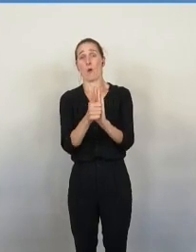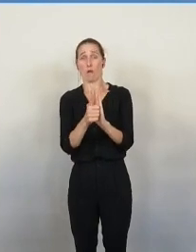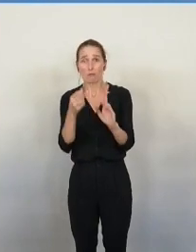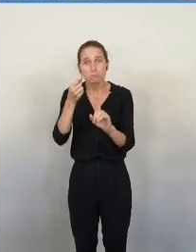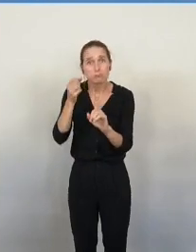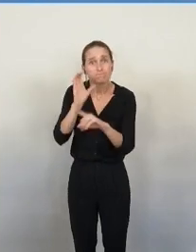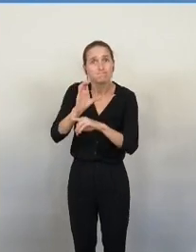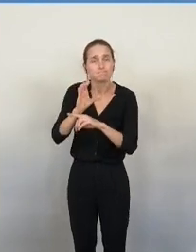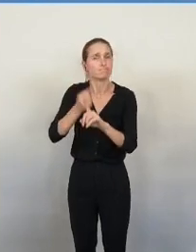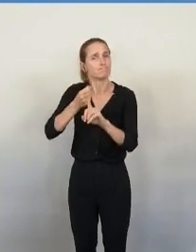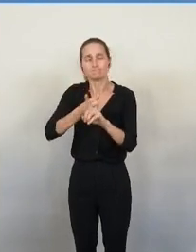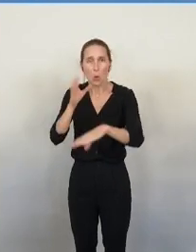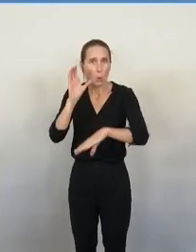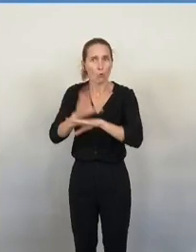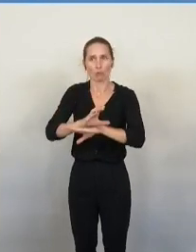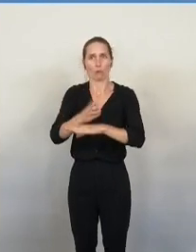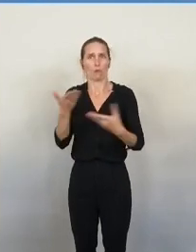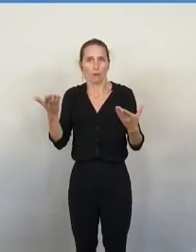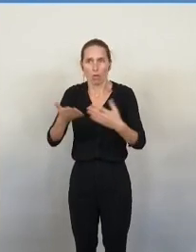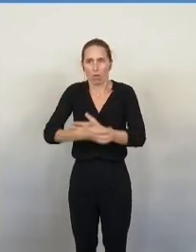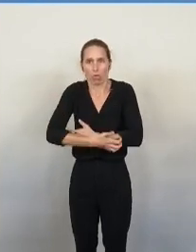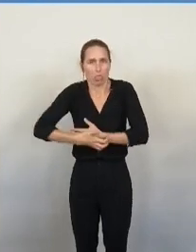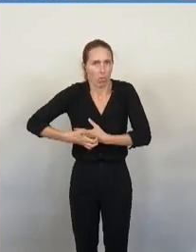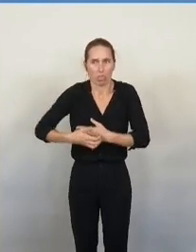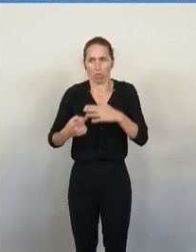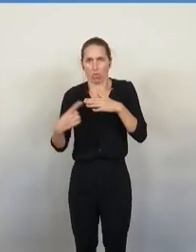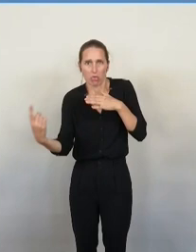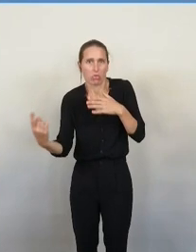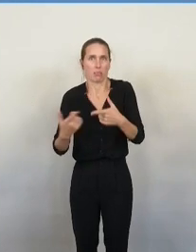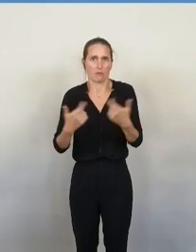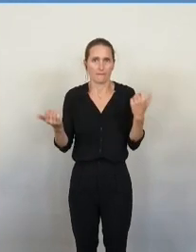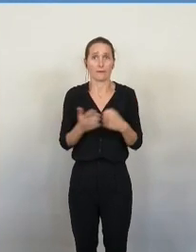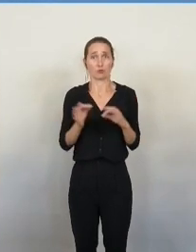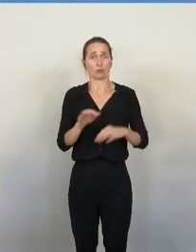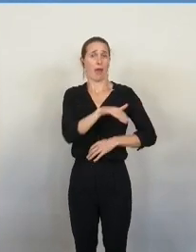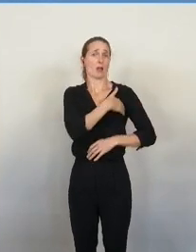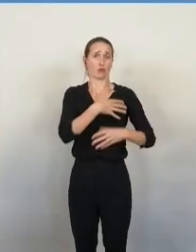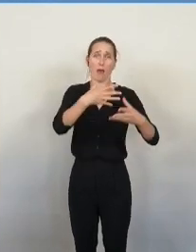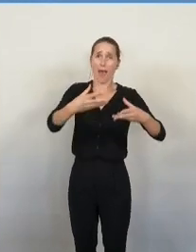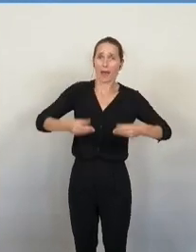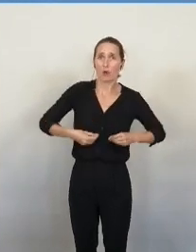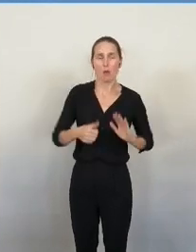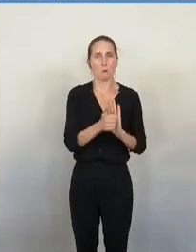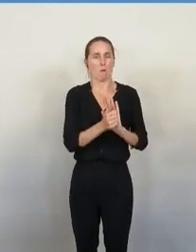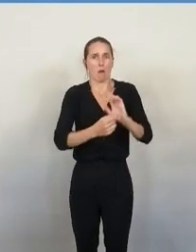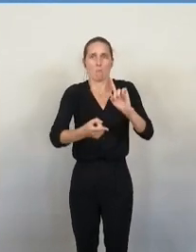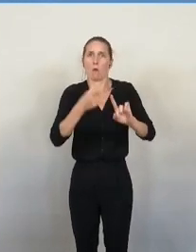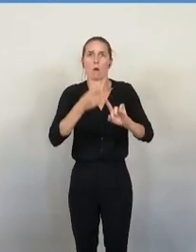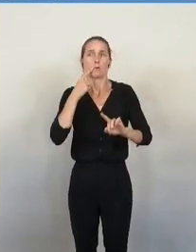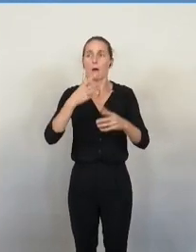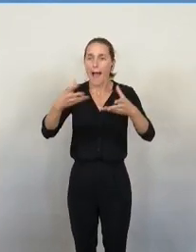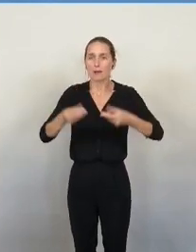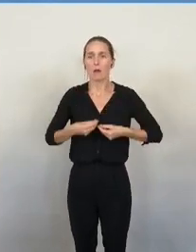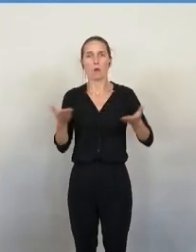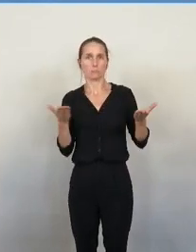porte d'entrée aux différentes aux différents services publics le rôle des agents et agentes d'accueil est primordial pour orienter les personnes